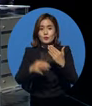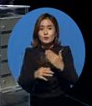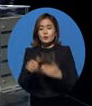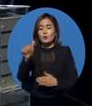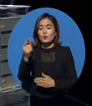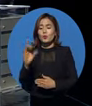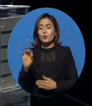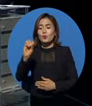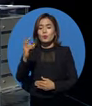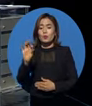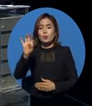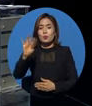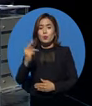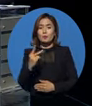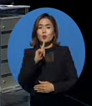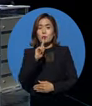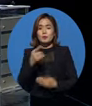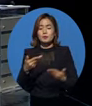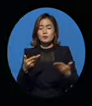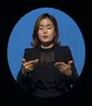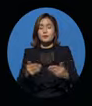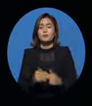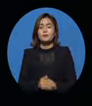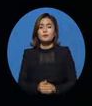홍용표 호부터 해주십시오